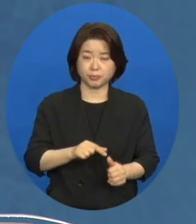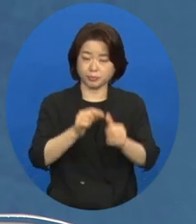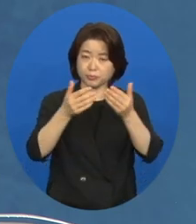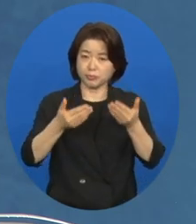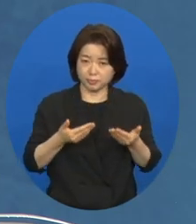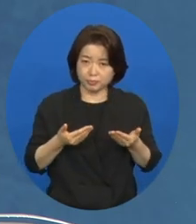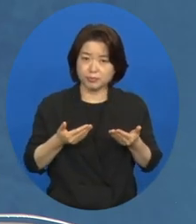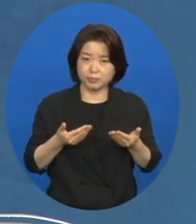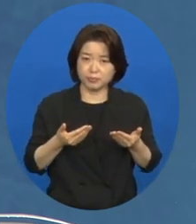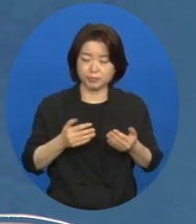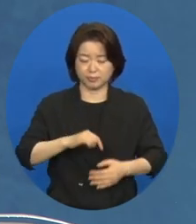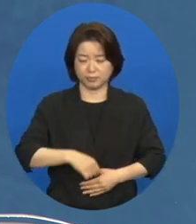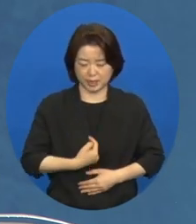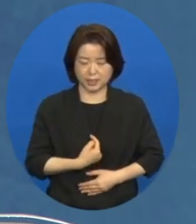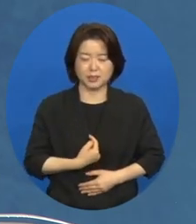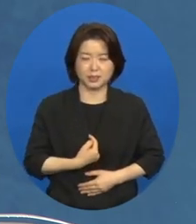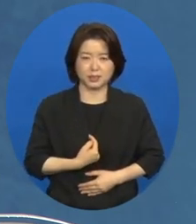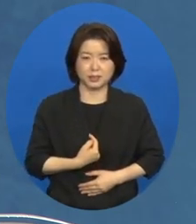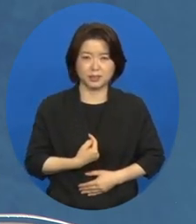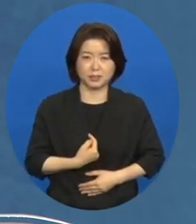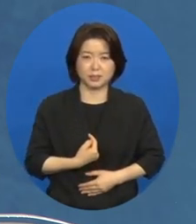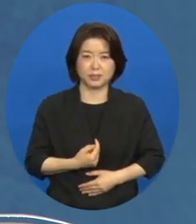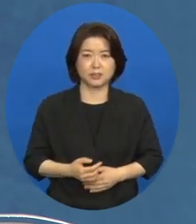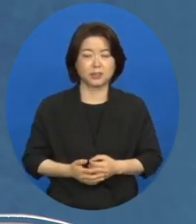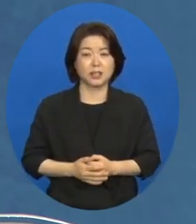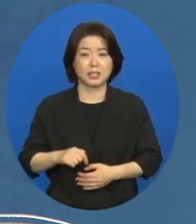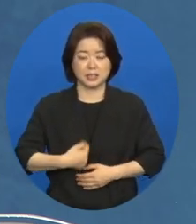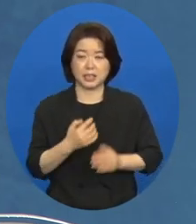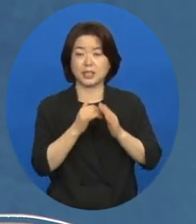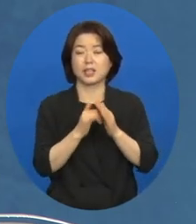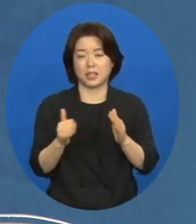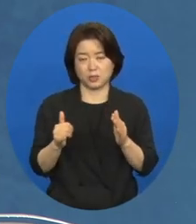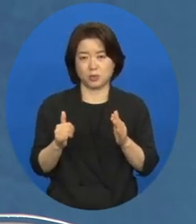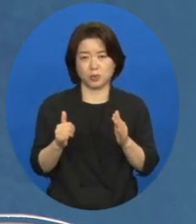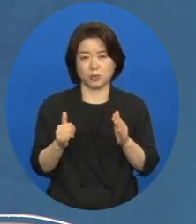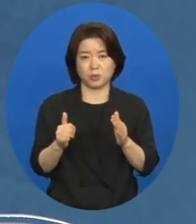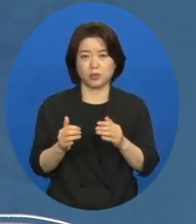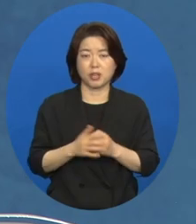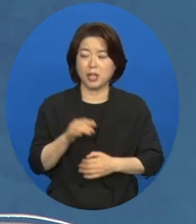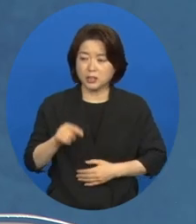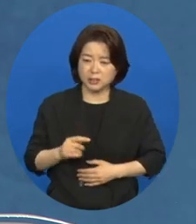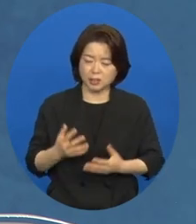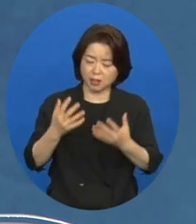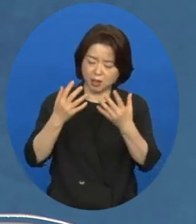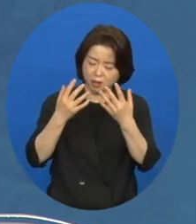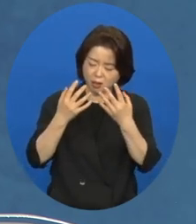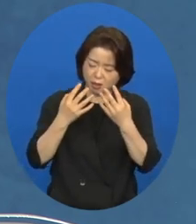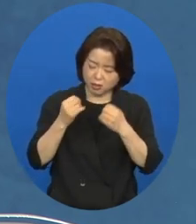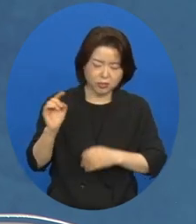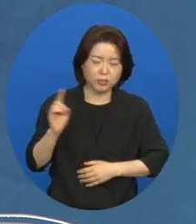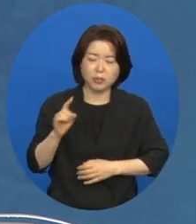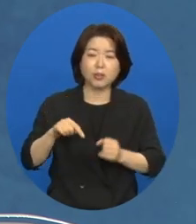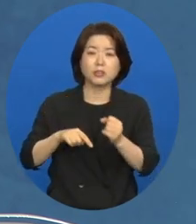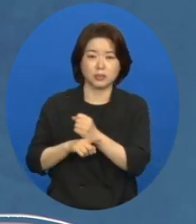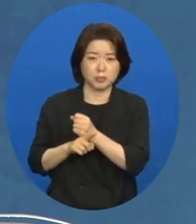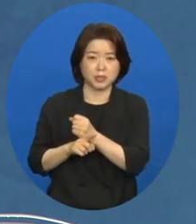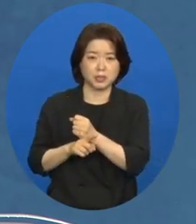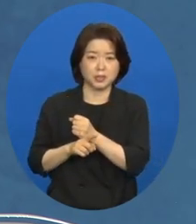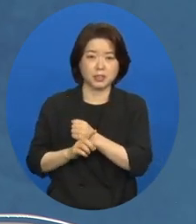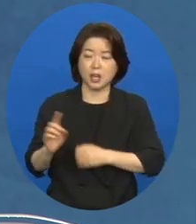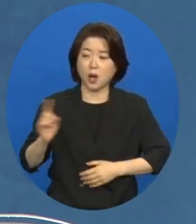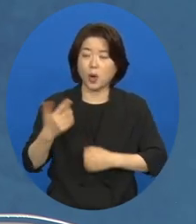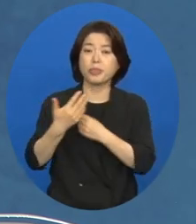구원받는 자신, 자기 가족들, 그것이 어떤 의미인지,